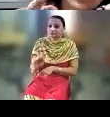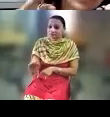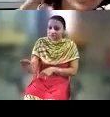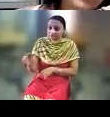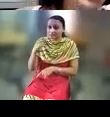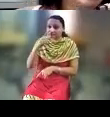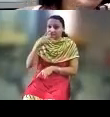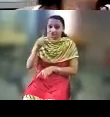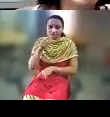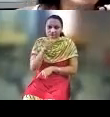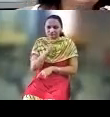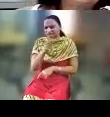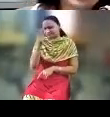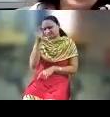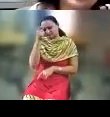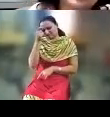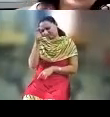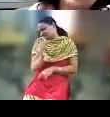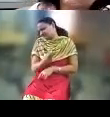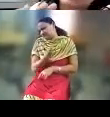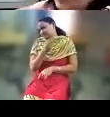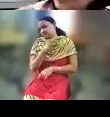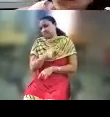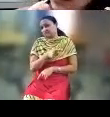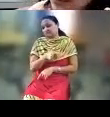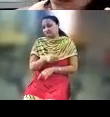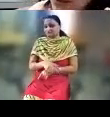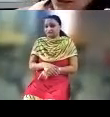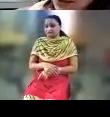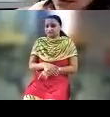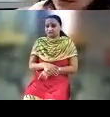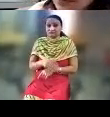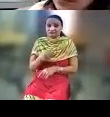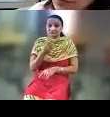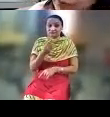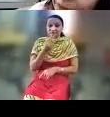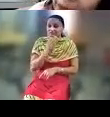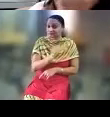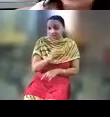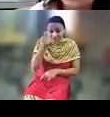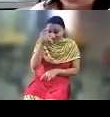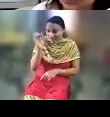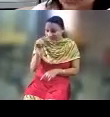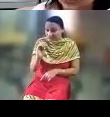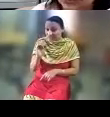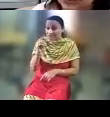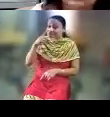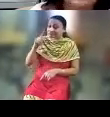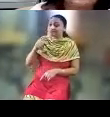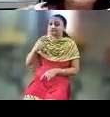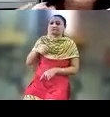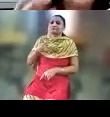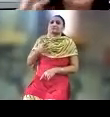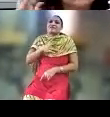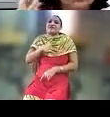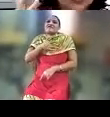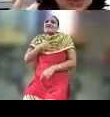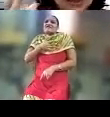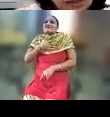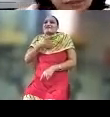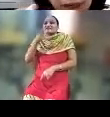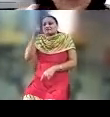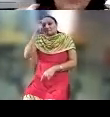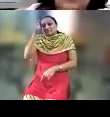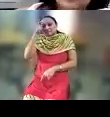कि बच्चा बहुत परेशान करता है। बच्चा परेशान नहीं करता, माँ परेशान होती है। तो